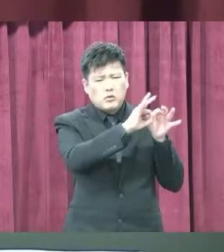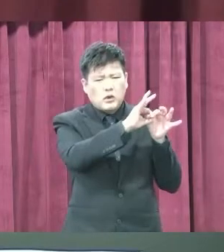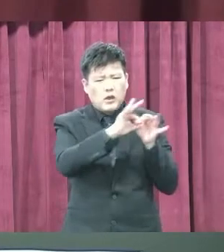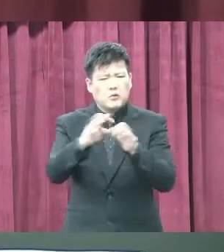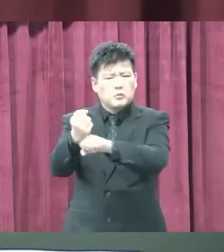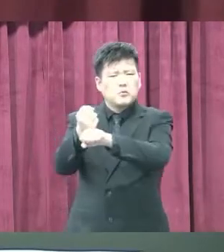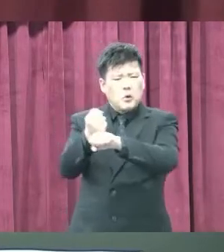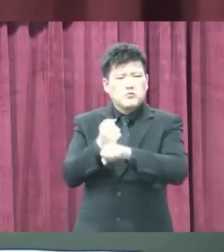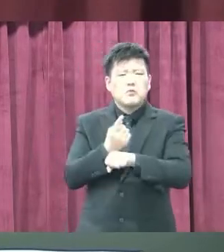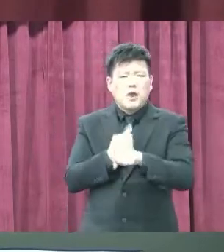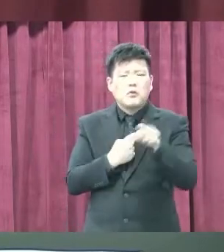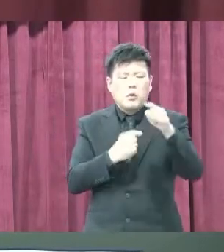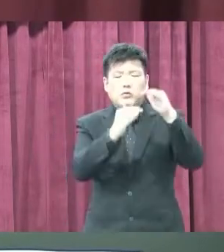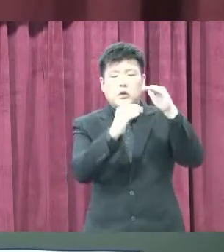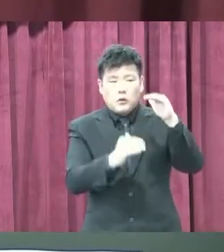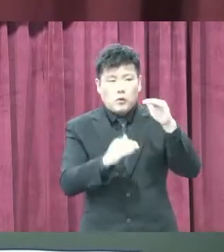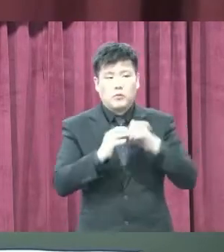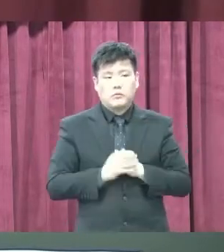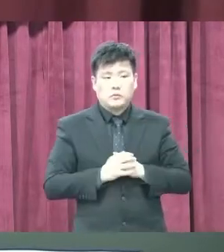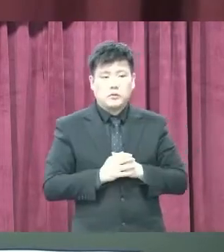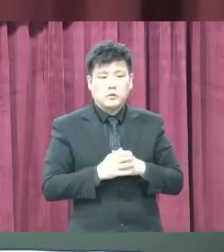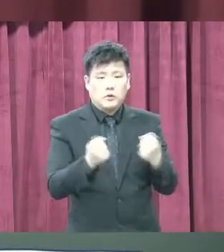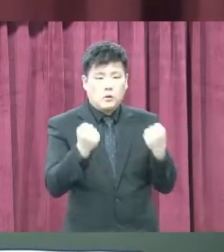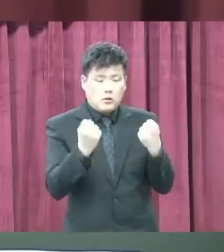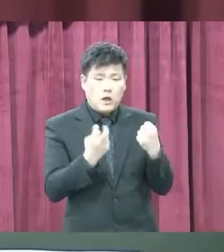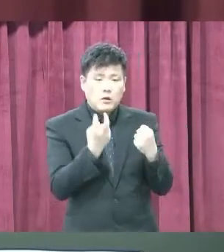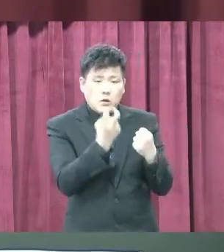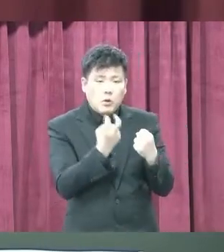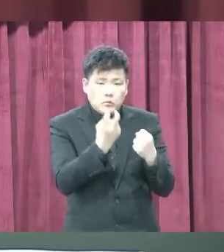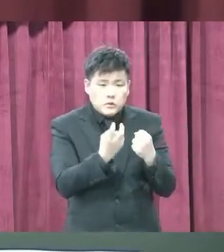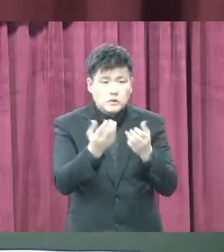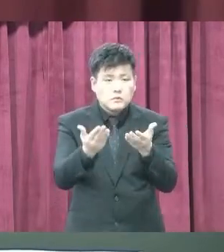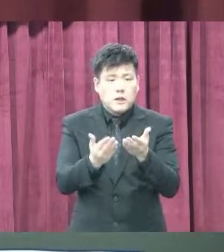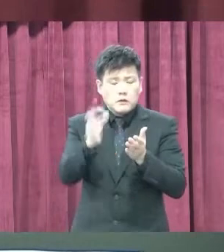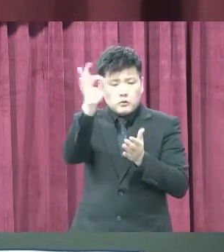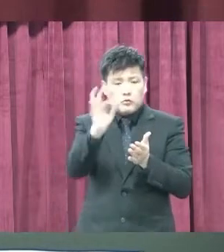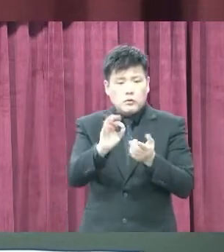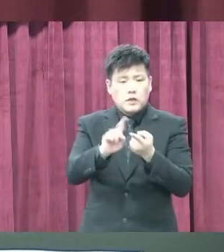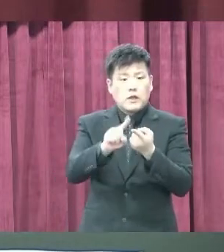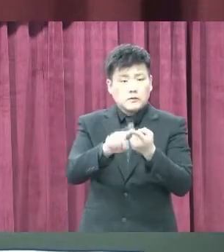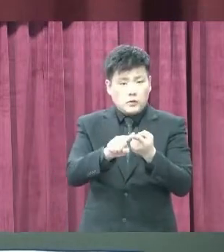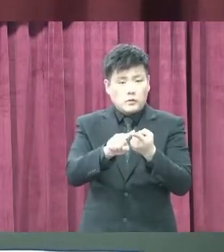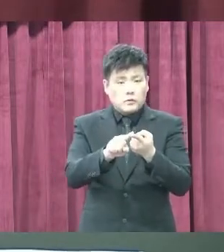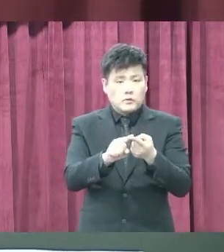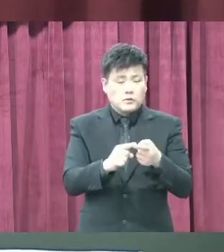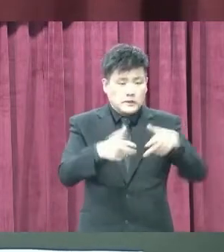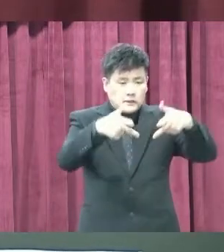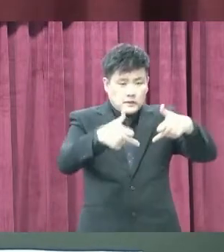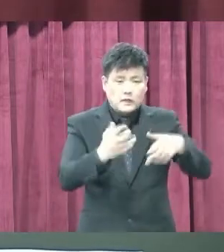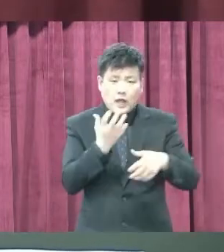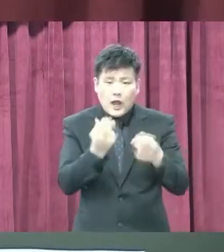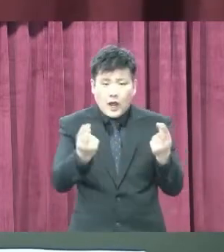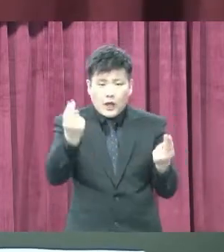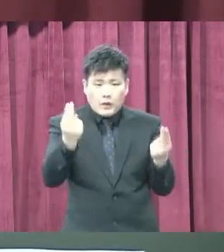차이가 나는지. 근데 이제 건강검진 쪽으로 같이 몰아서 같이 집중 탐구를 해보겠습니다. 예,